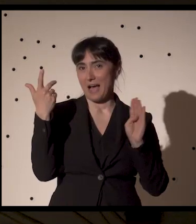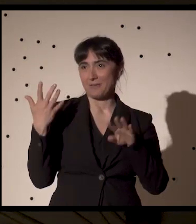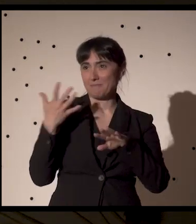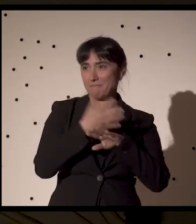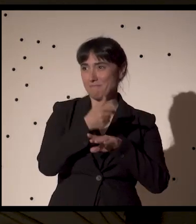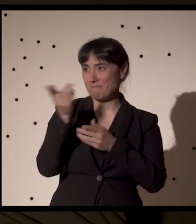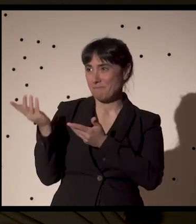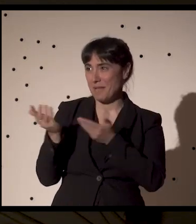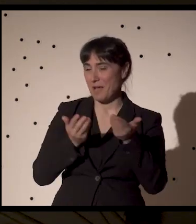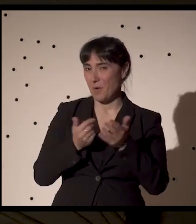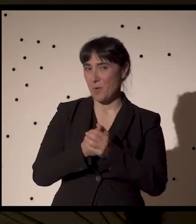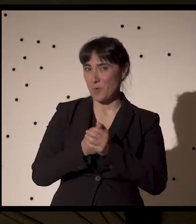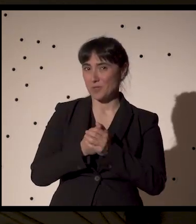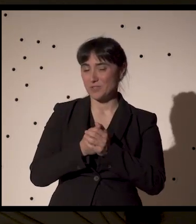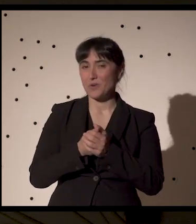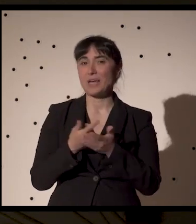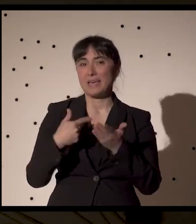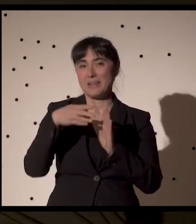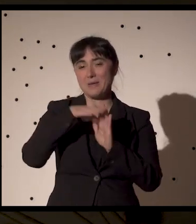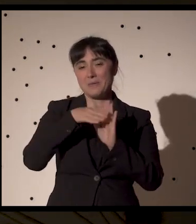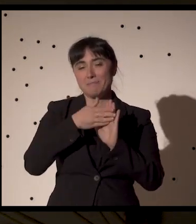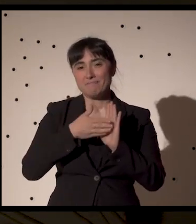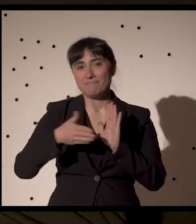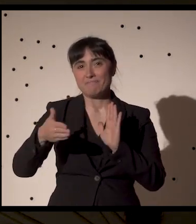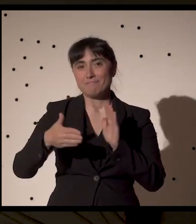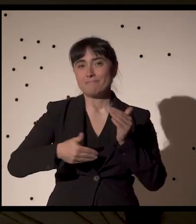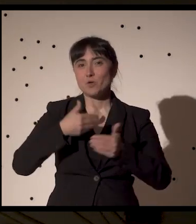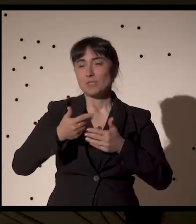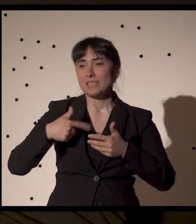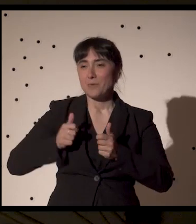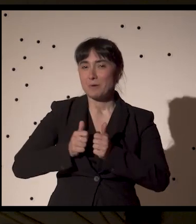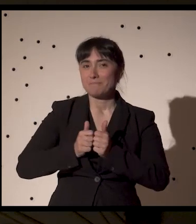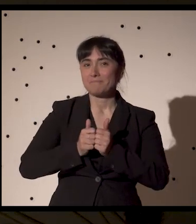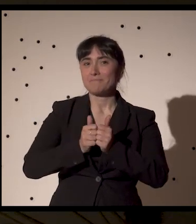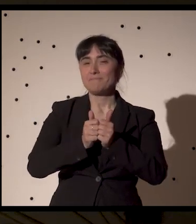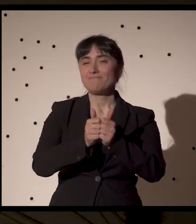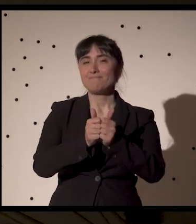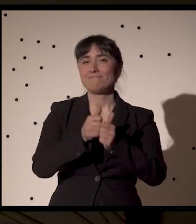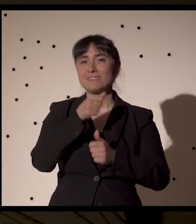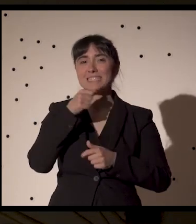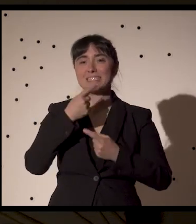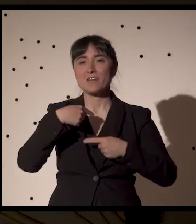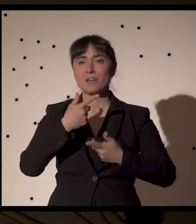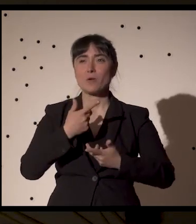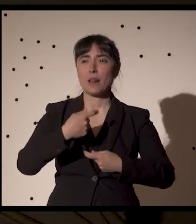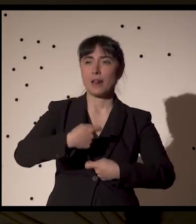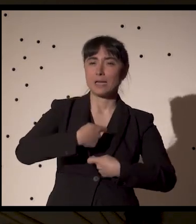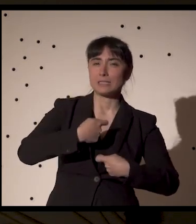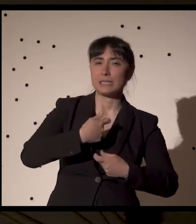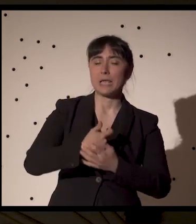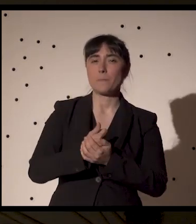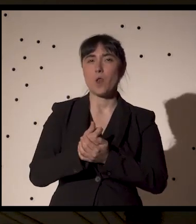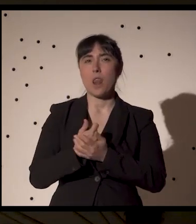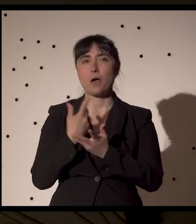come possibile modo per far riverberare le suggestioni gli stimoli le domande che